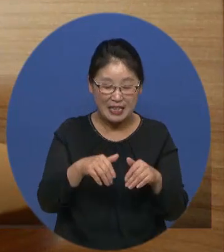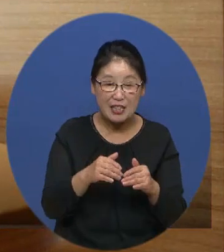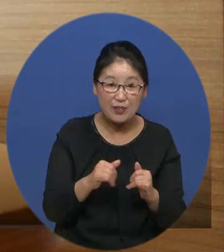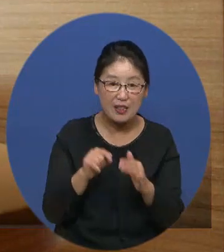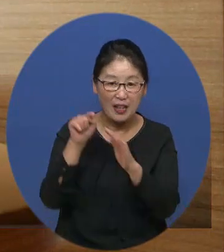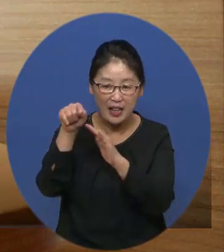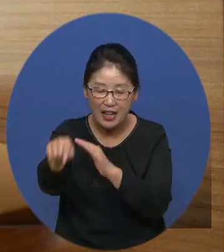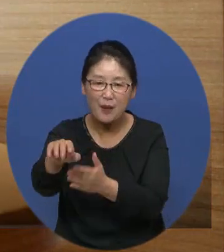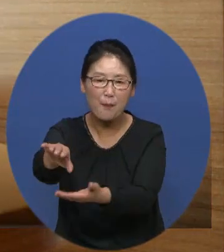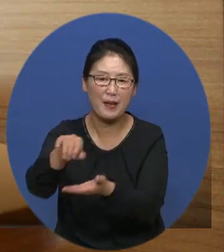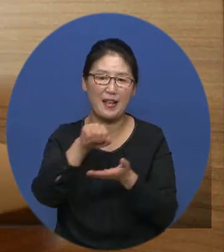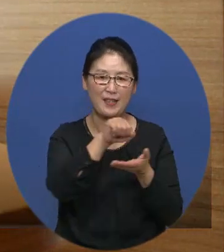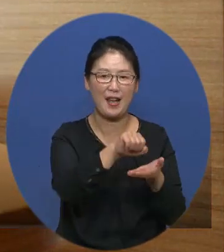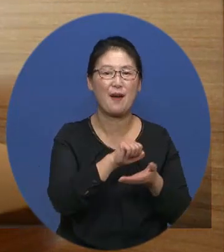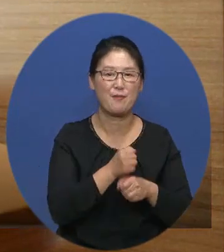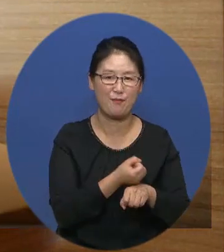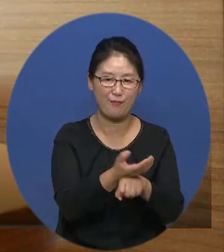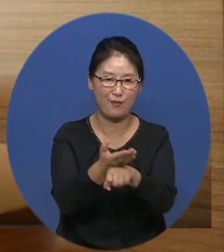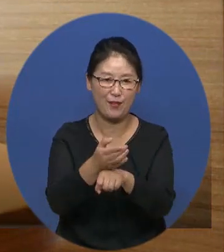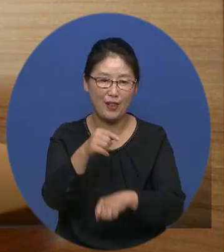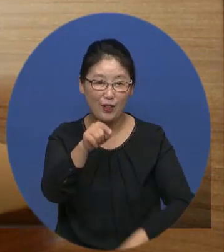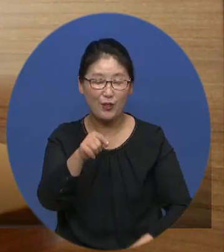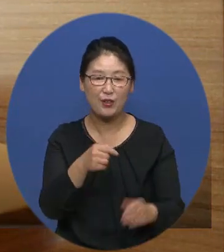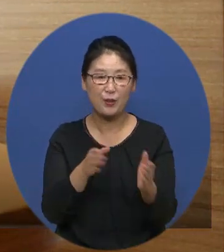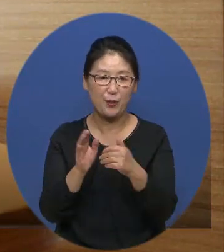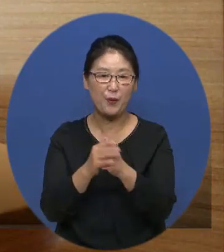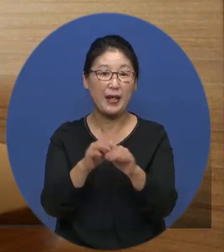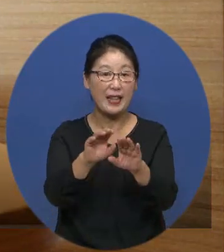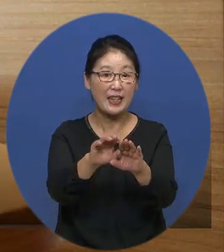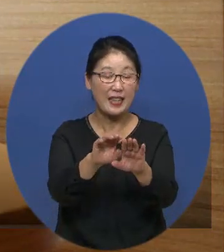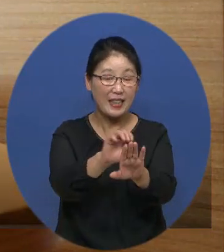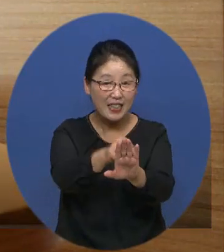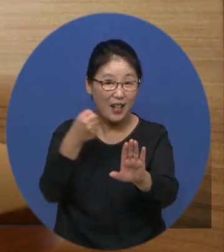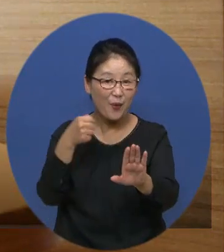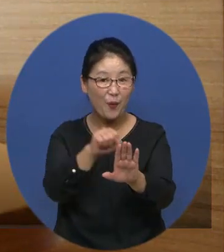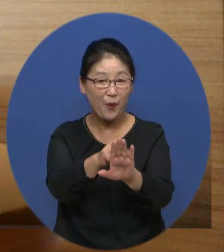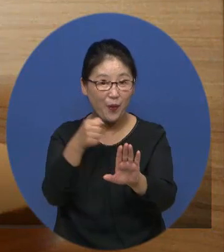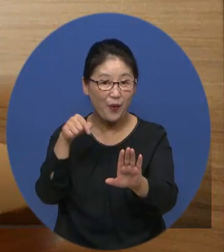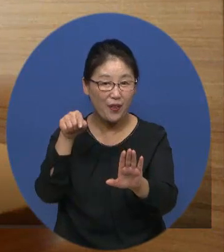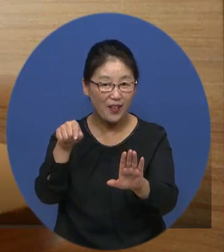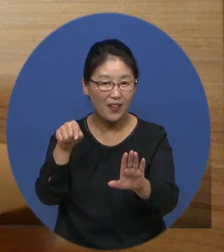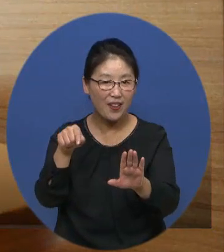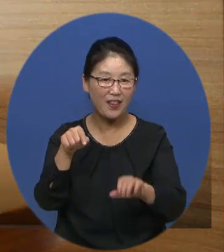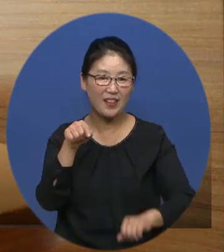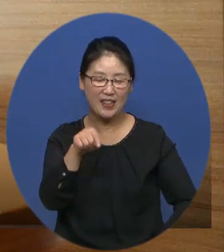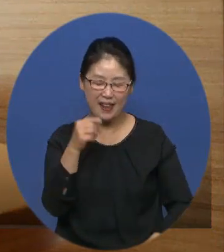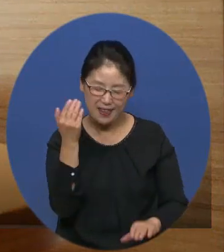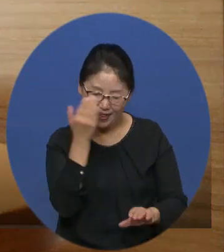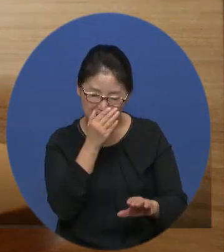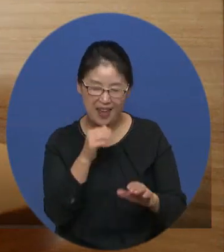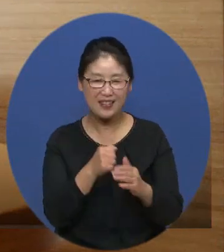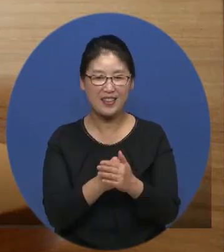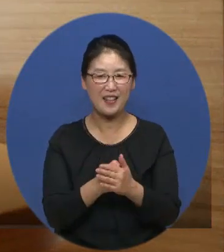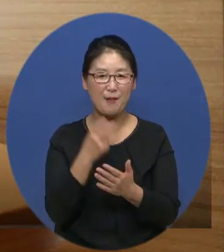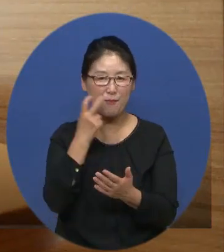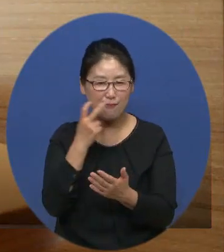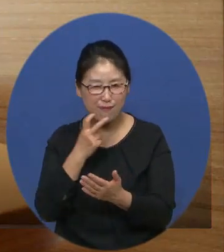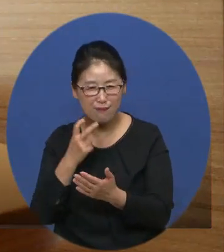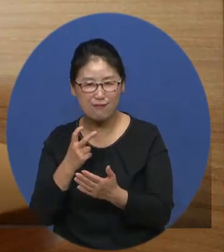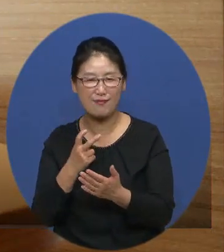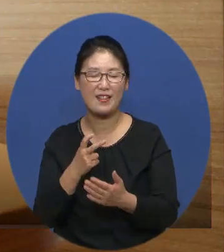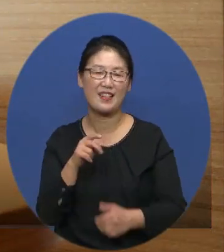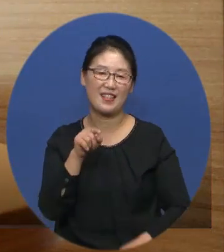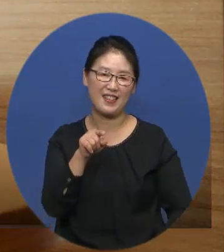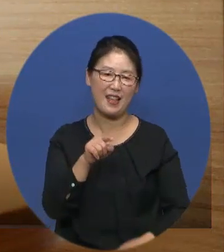냉장고 휴게실이 있다 보니까 여자들이 사용하는 냉장고가 있어요. 그런 걸 저희 발달장애인들이 정말 깨끗하게 청소를